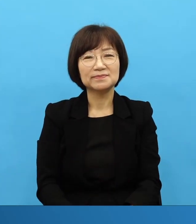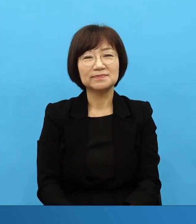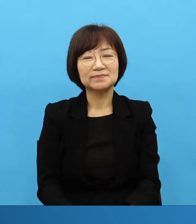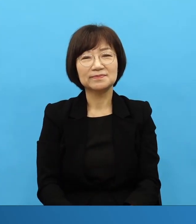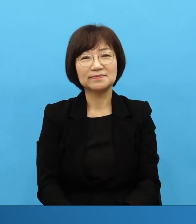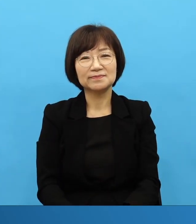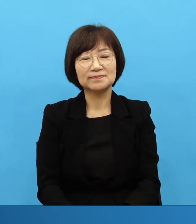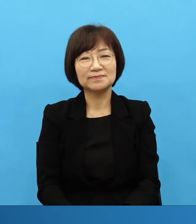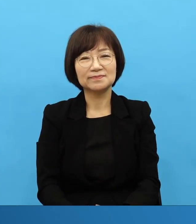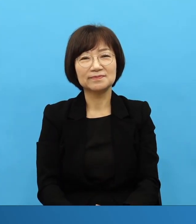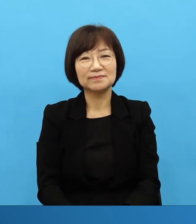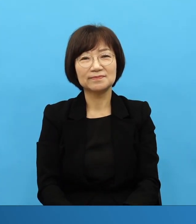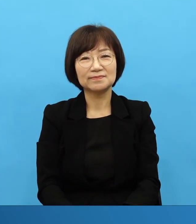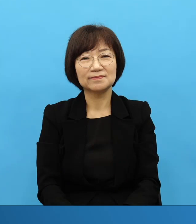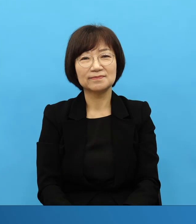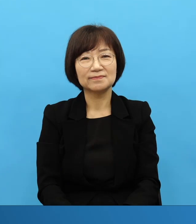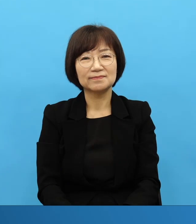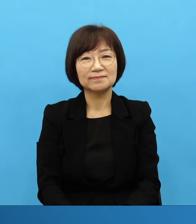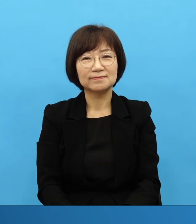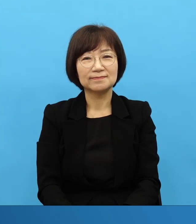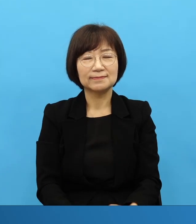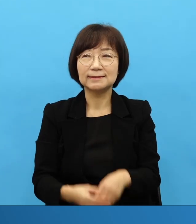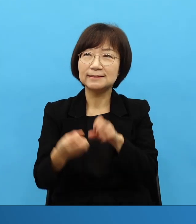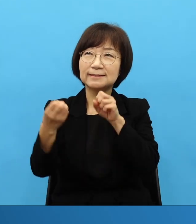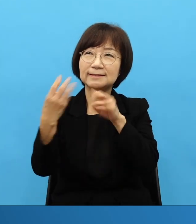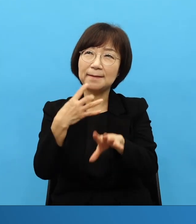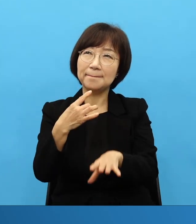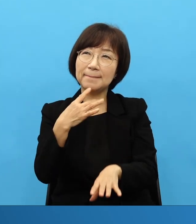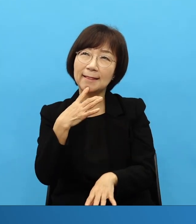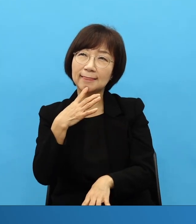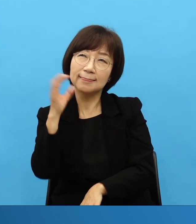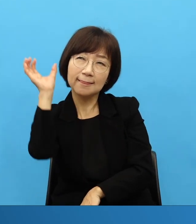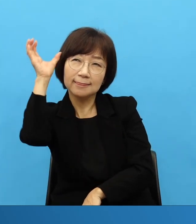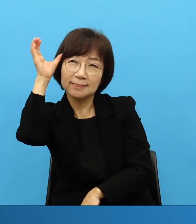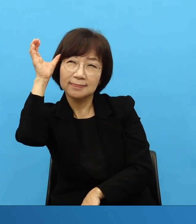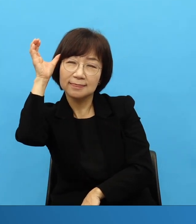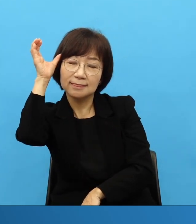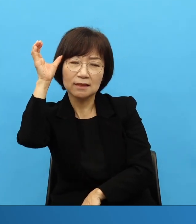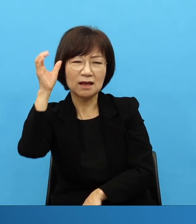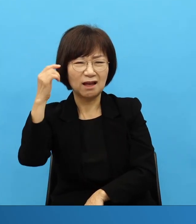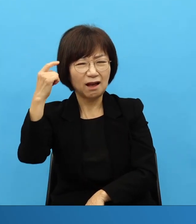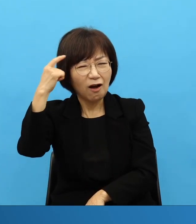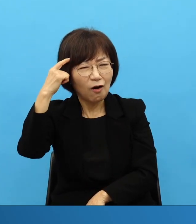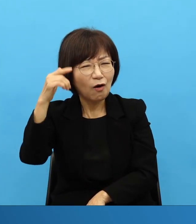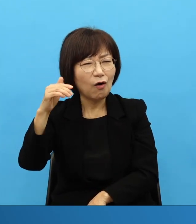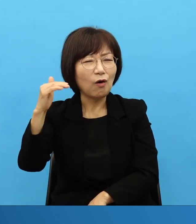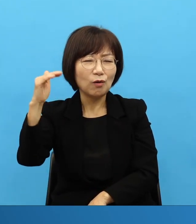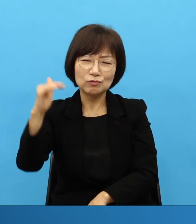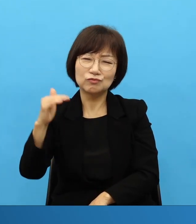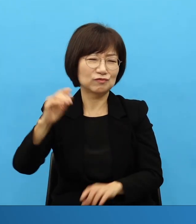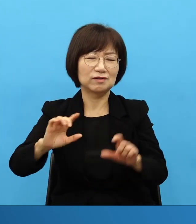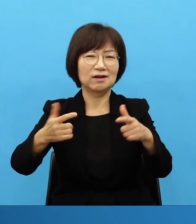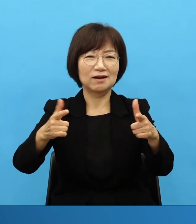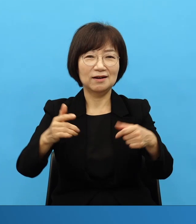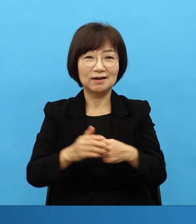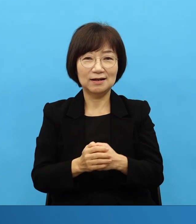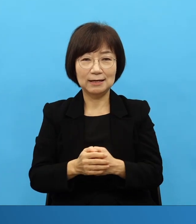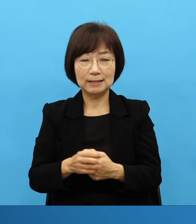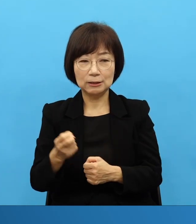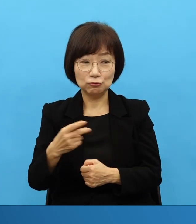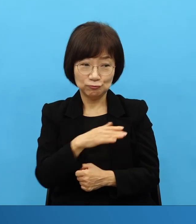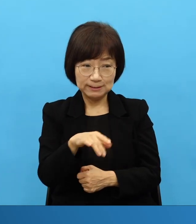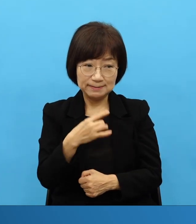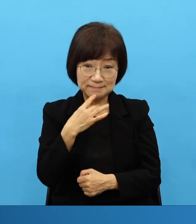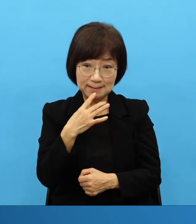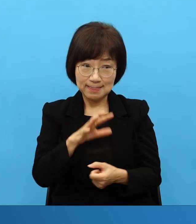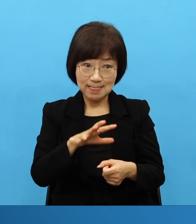뭐 응답을 받아 먹겠다 이런 수준이 And 아니잖아요. we're not at the level where we just simply want to receive 우리가 God's 뭐 blessing. 대뭐 성공해서 뭐 정복을 하겠다 그런 수준이 We're